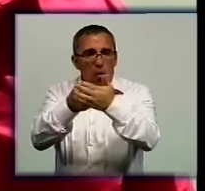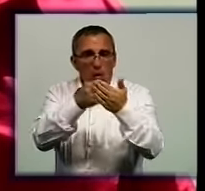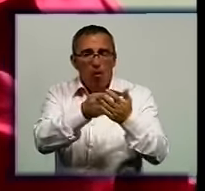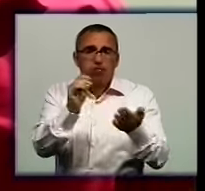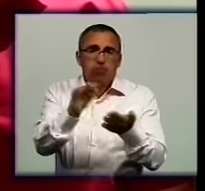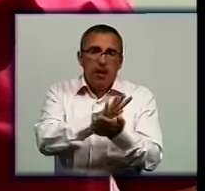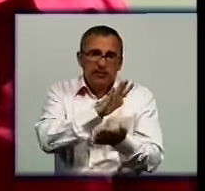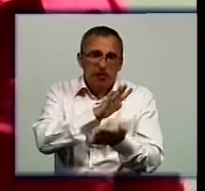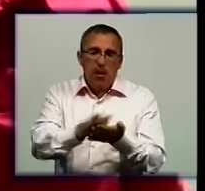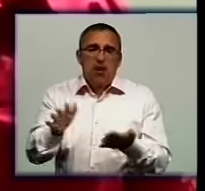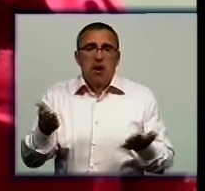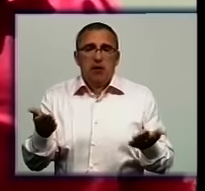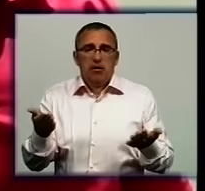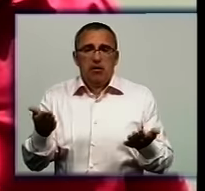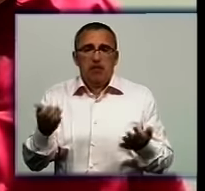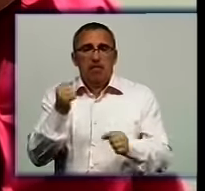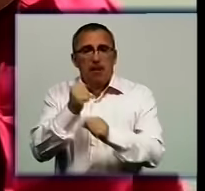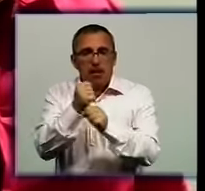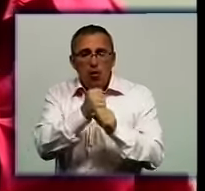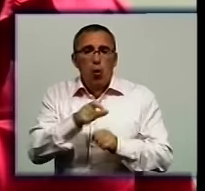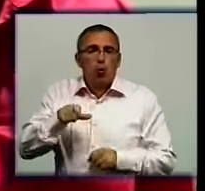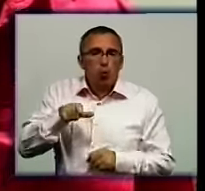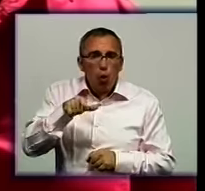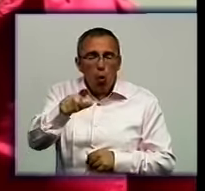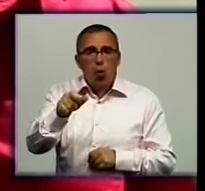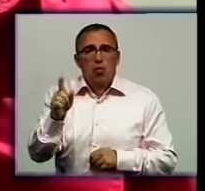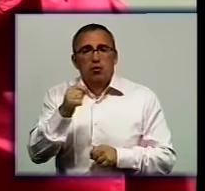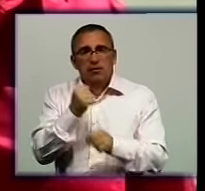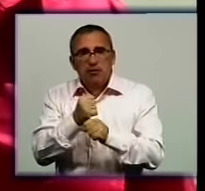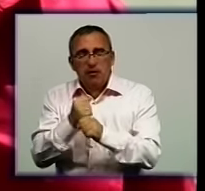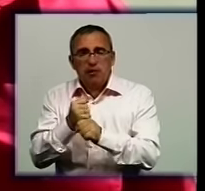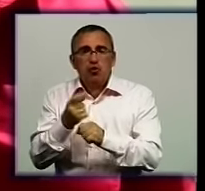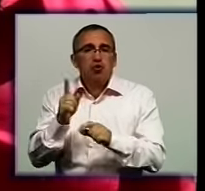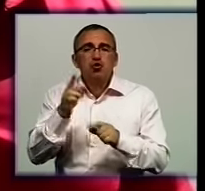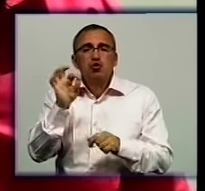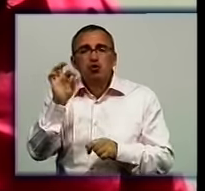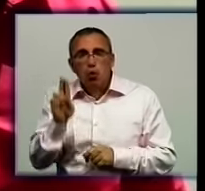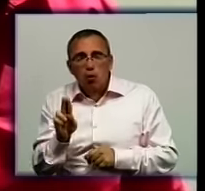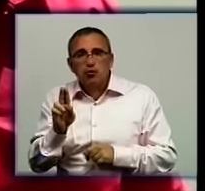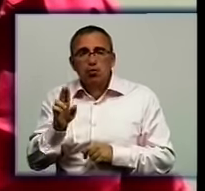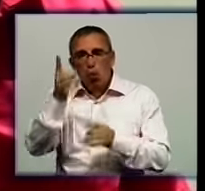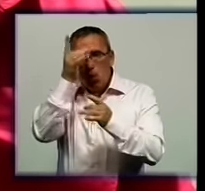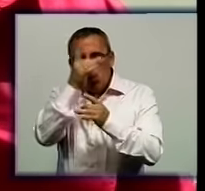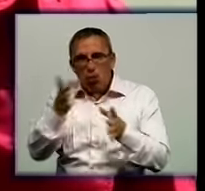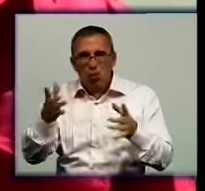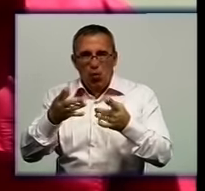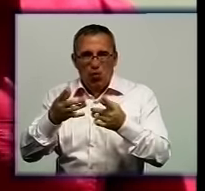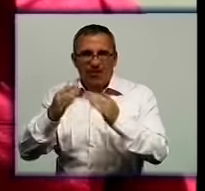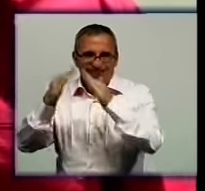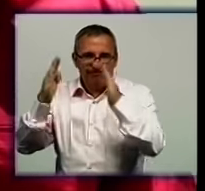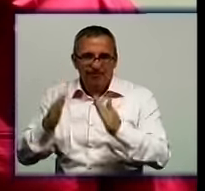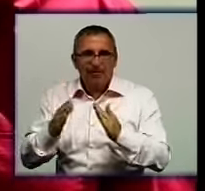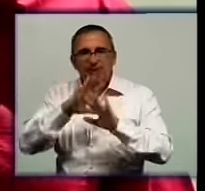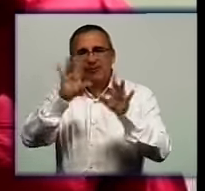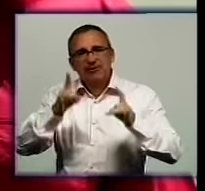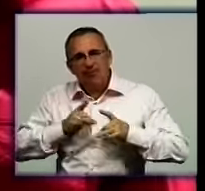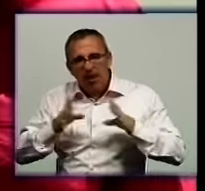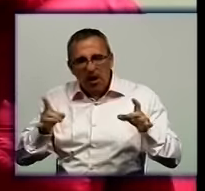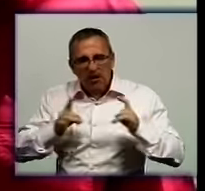там і там. І поробити дороги якісь, і зробити ще якісь соціальні культурні об'єкти, які є в селі, і всі свята, всі